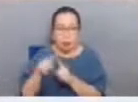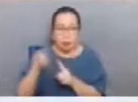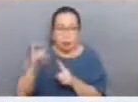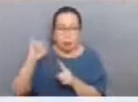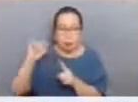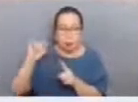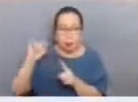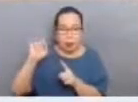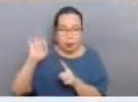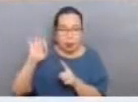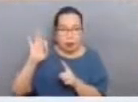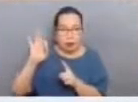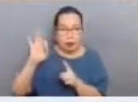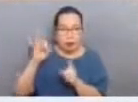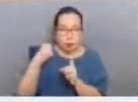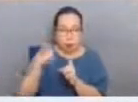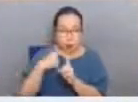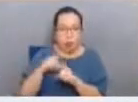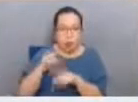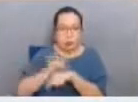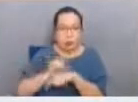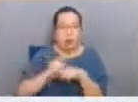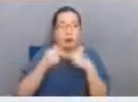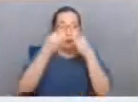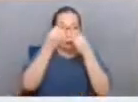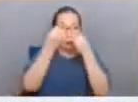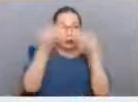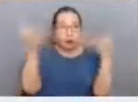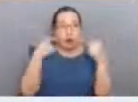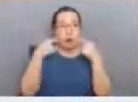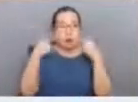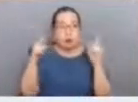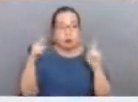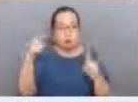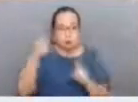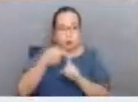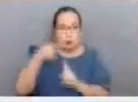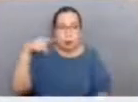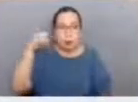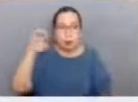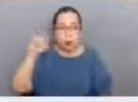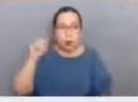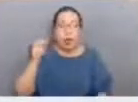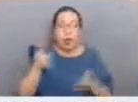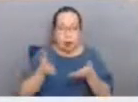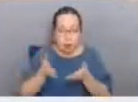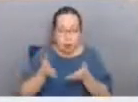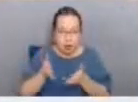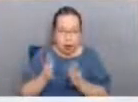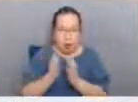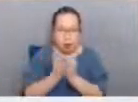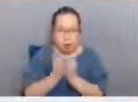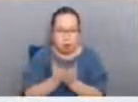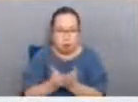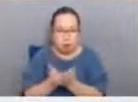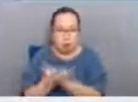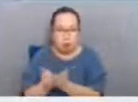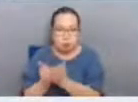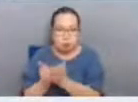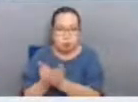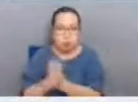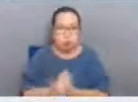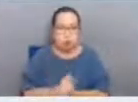Okay. Administrator, ano na lang po ang inyong mensahe sa ating mamamayan? Para po sa mga